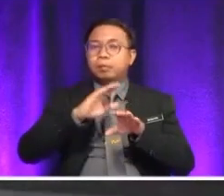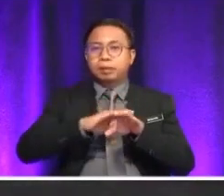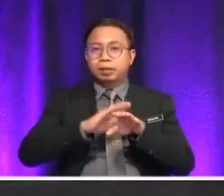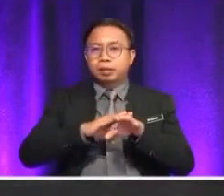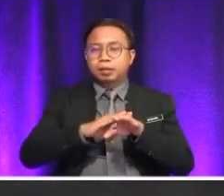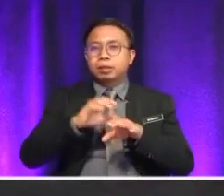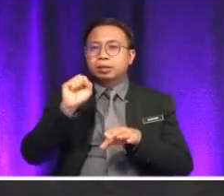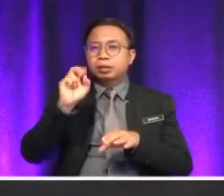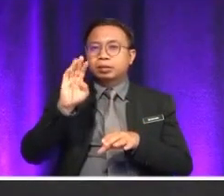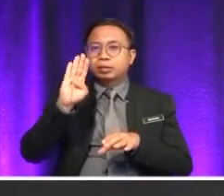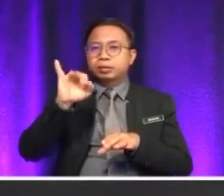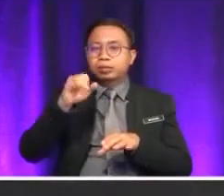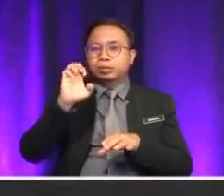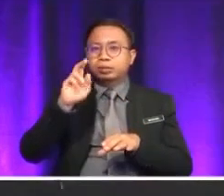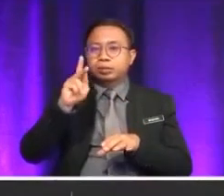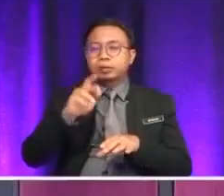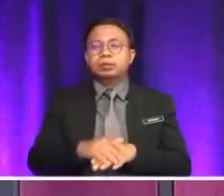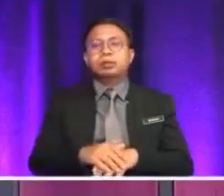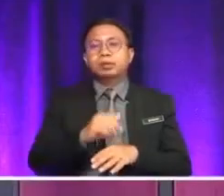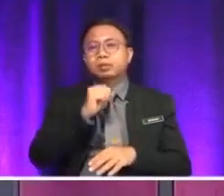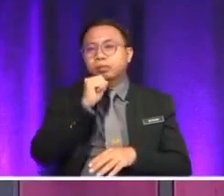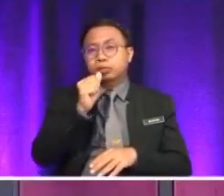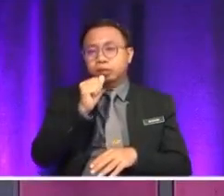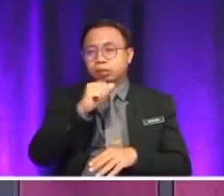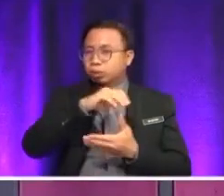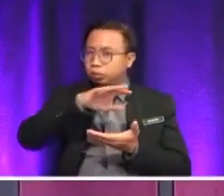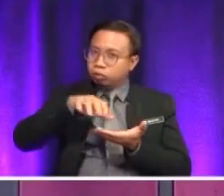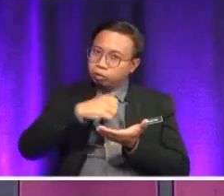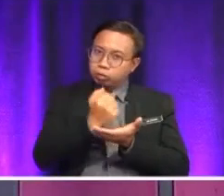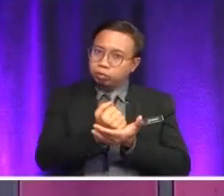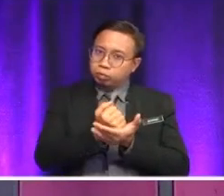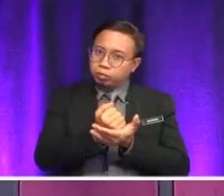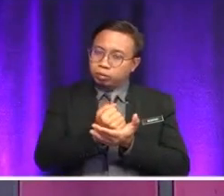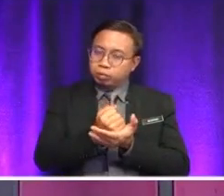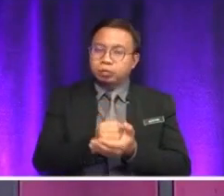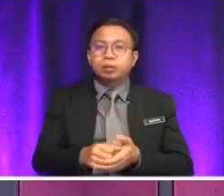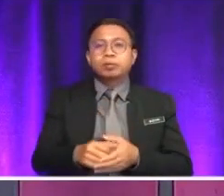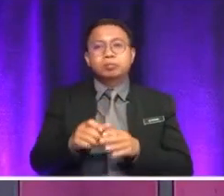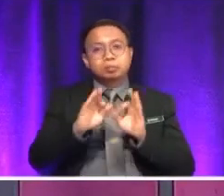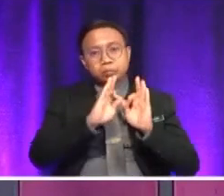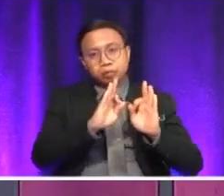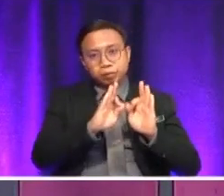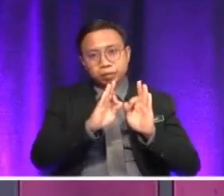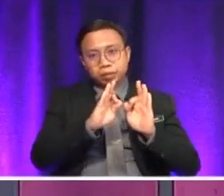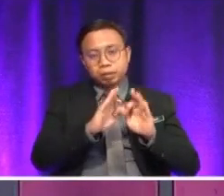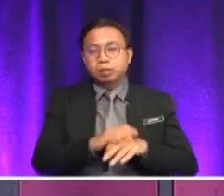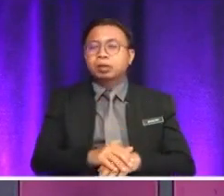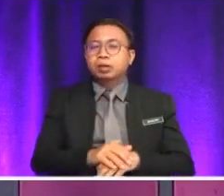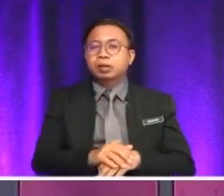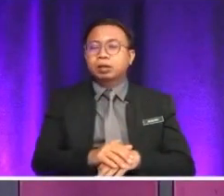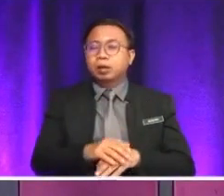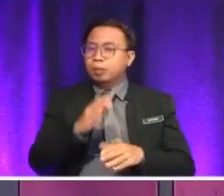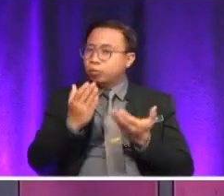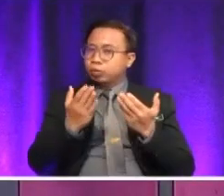subjek. Okey, yeah. Kemungkinan bukan semuanya kita perfect kan. Kita ada juga yang mungkin